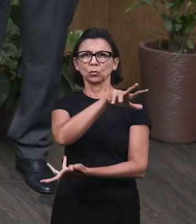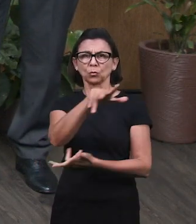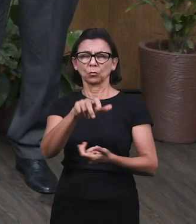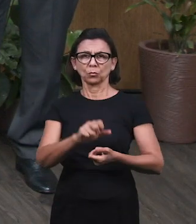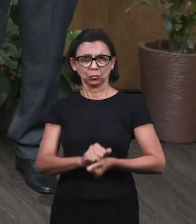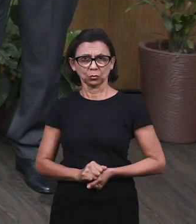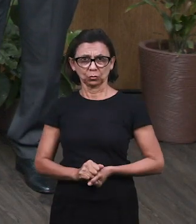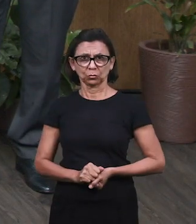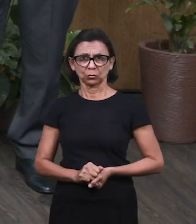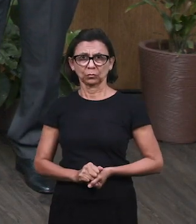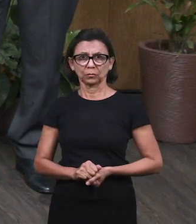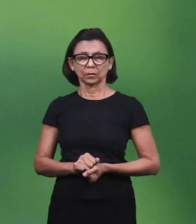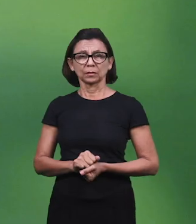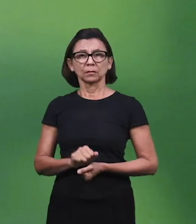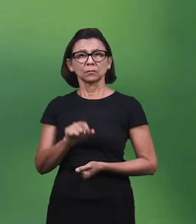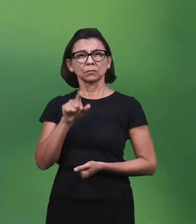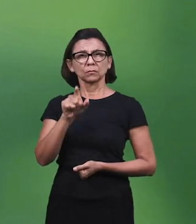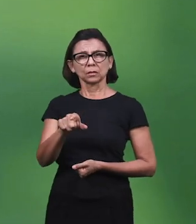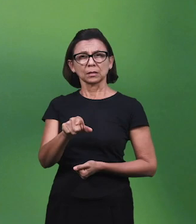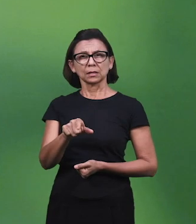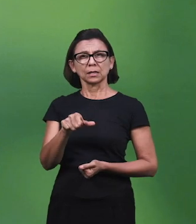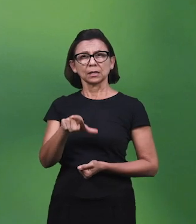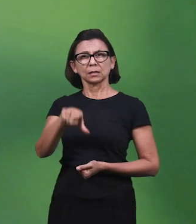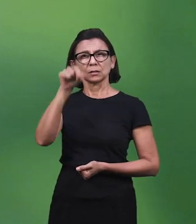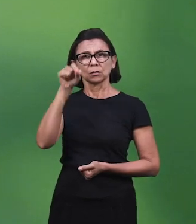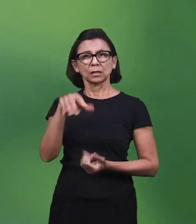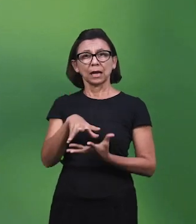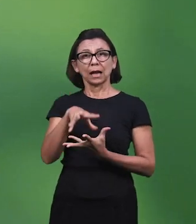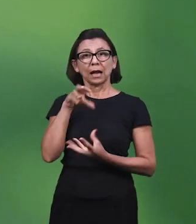cette personne est vous-même.